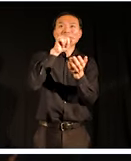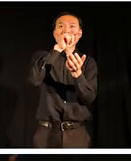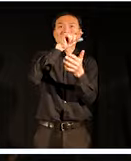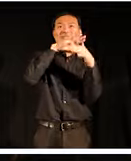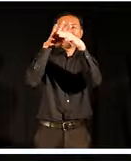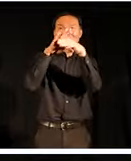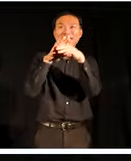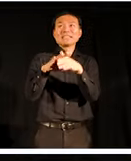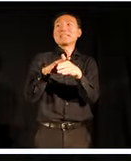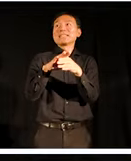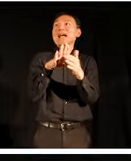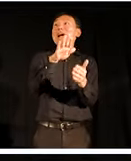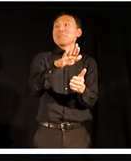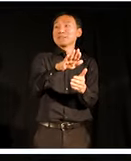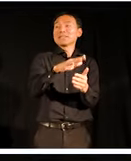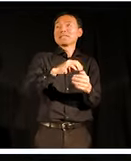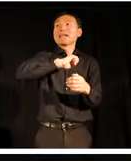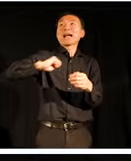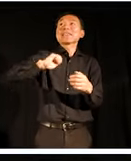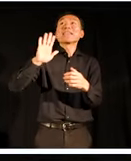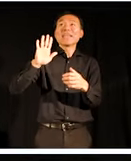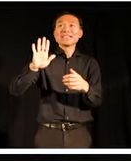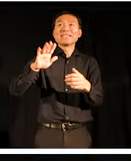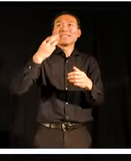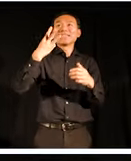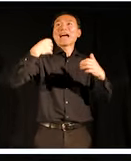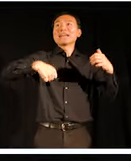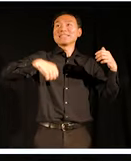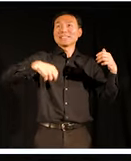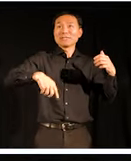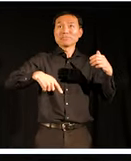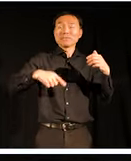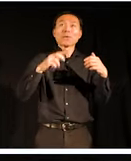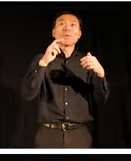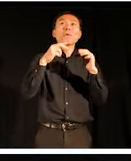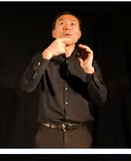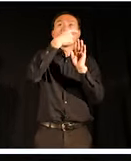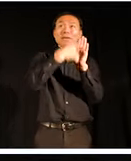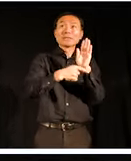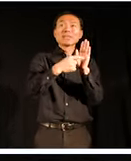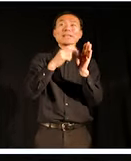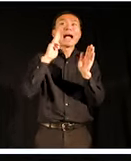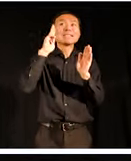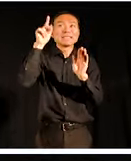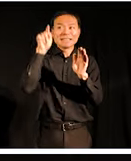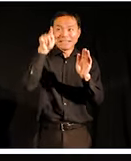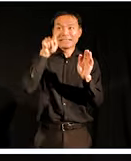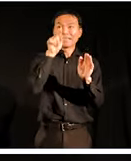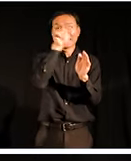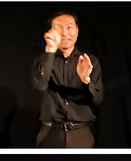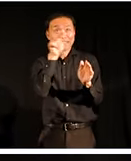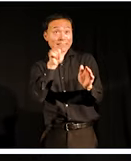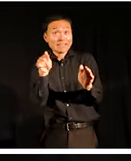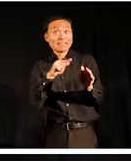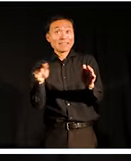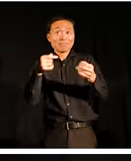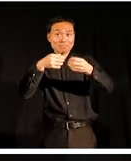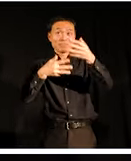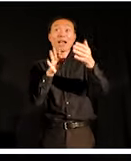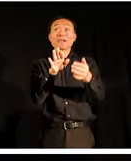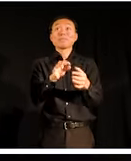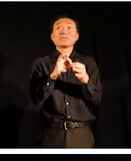え片手2産神をというえ歌詞が書かれてるんですけどもえ是非皆さんと知りたいだと思い